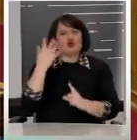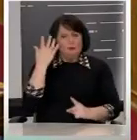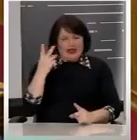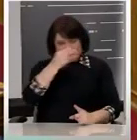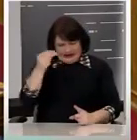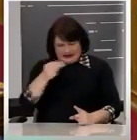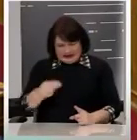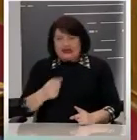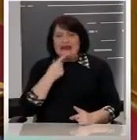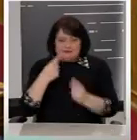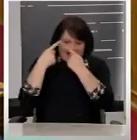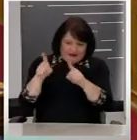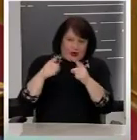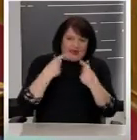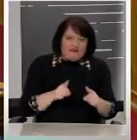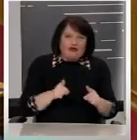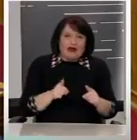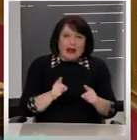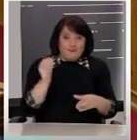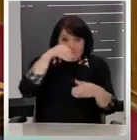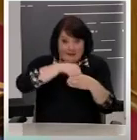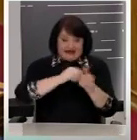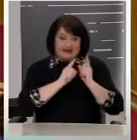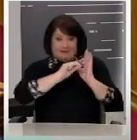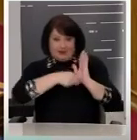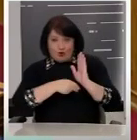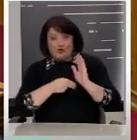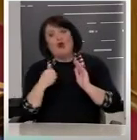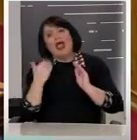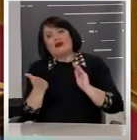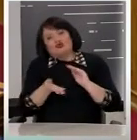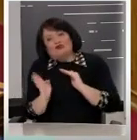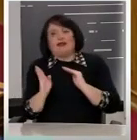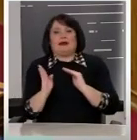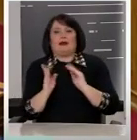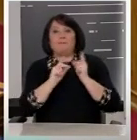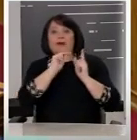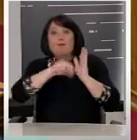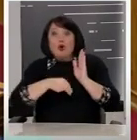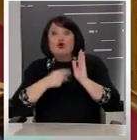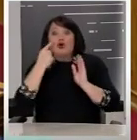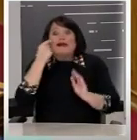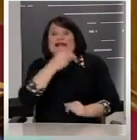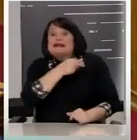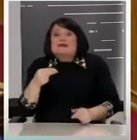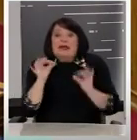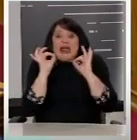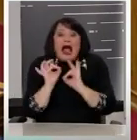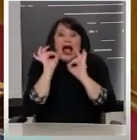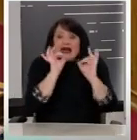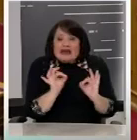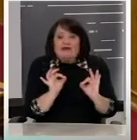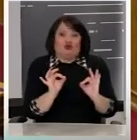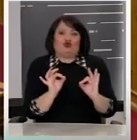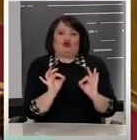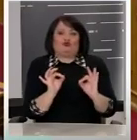τη διαφορά να είσαι μέσα σε μνημόνιο και έξω από το μνημόνιο, για να καταλάβετε ακριβώς τι σημαίνει